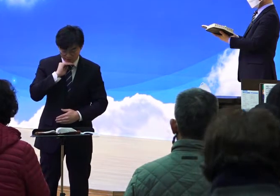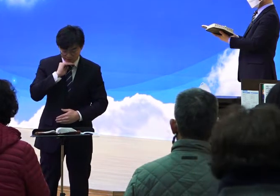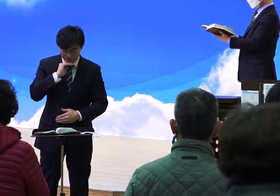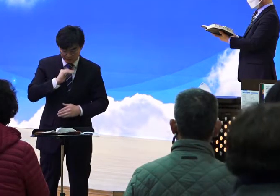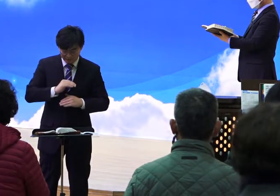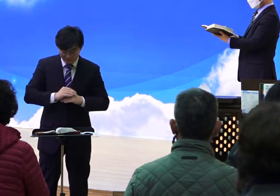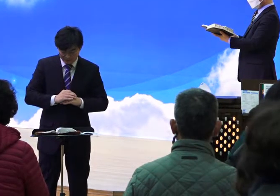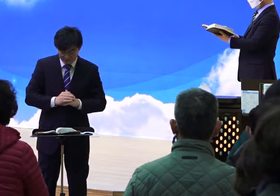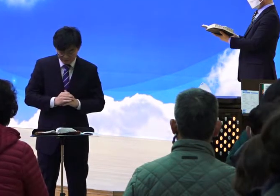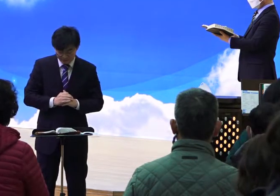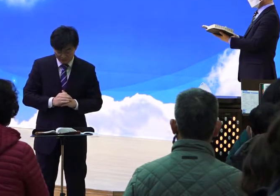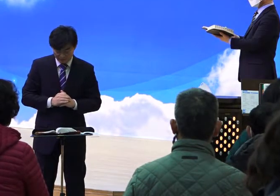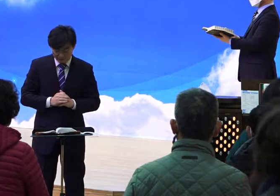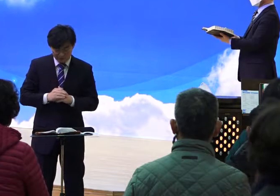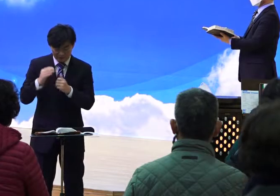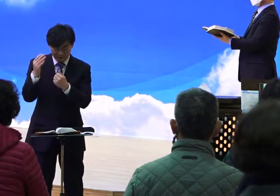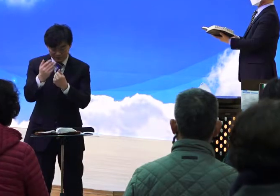기다리면서